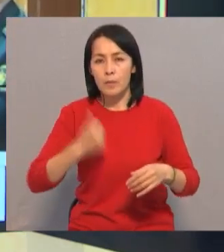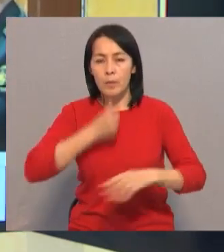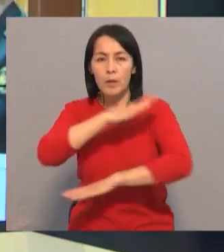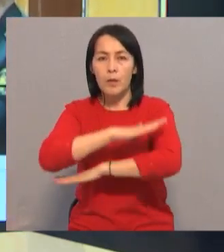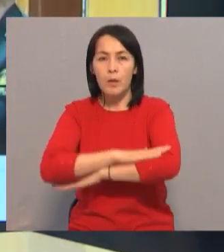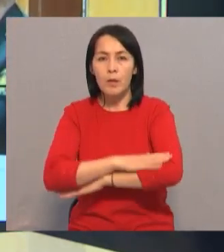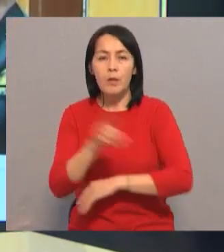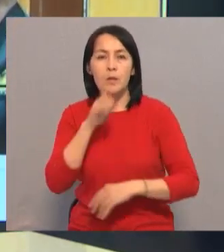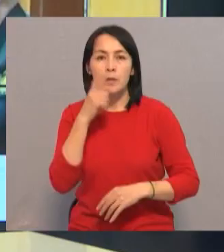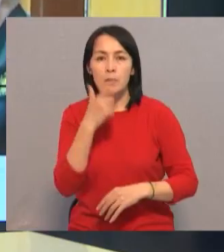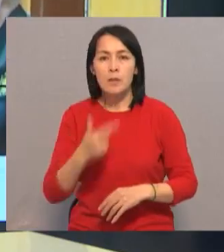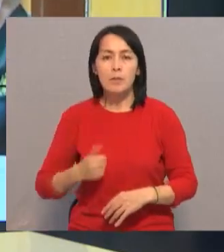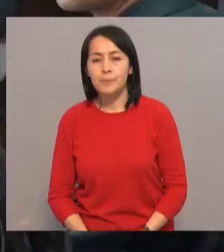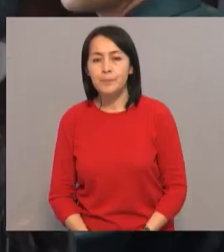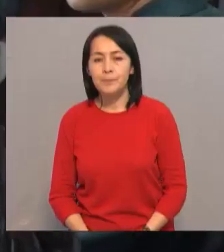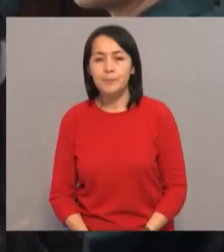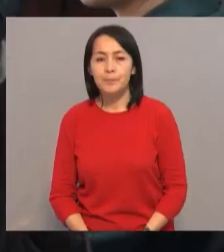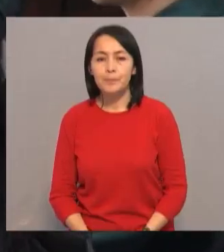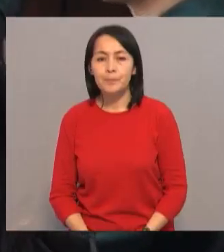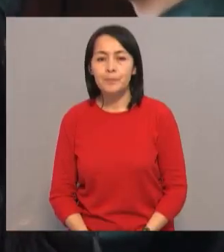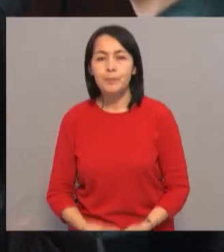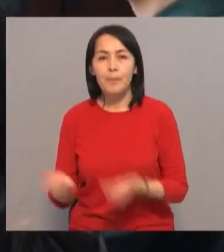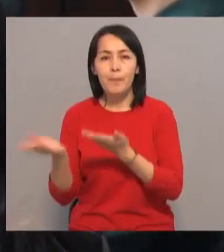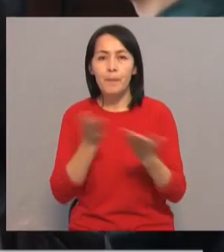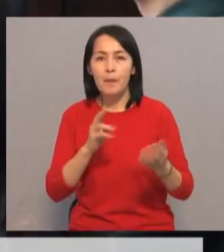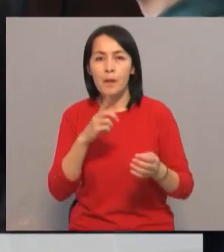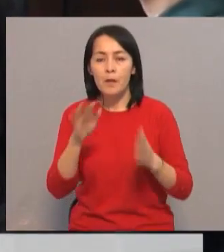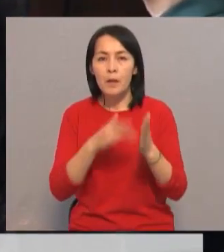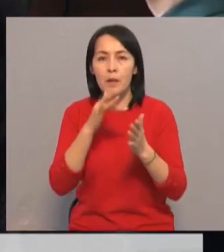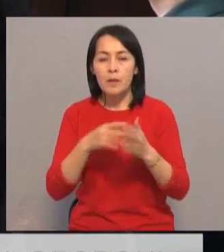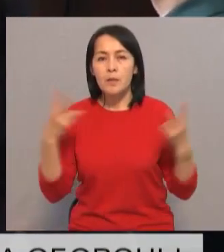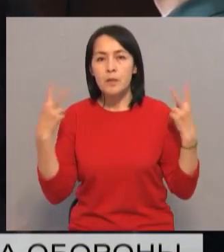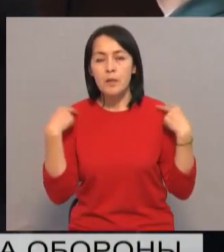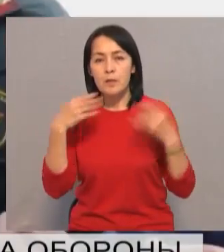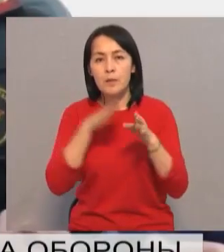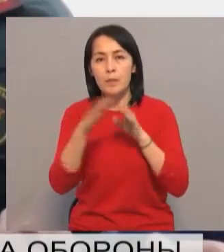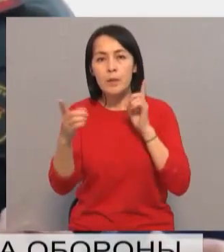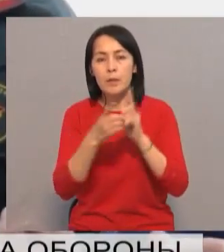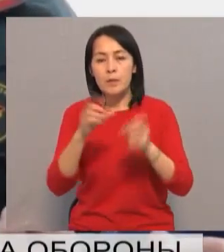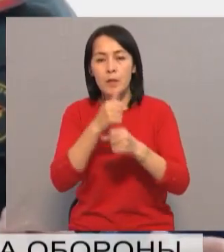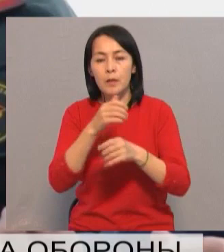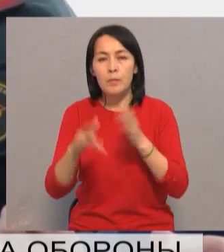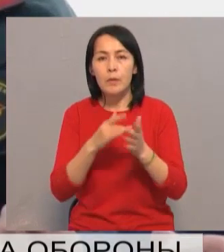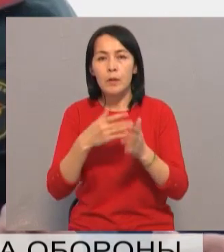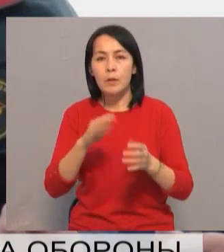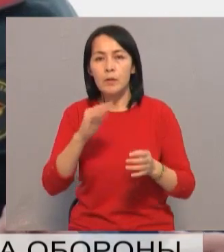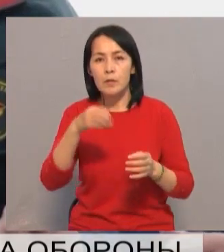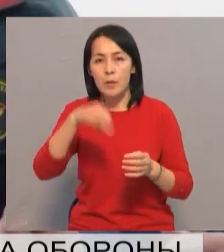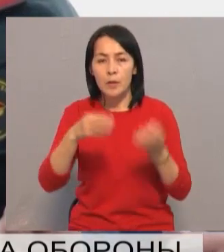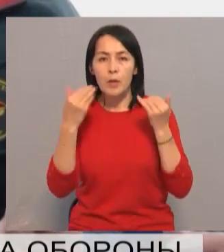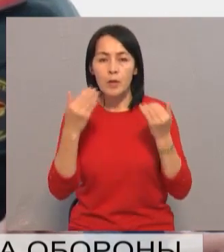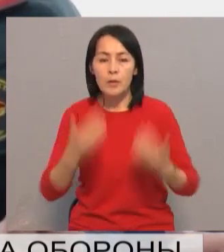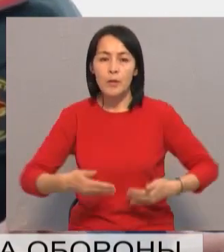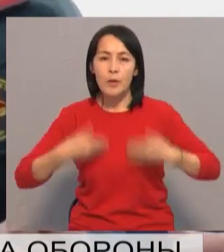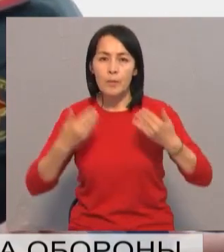классов «Жасарбас». Прибывшие в Кентау столичные офицеры провели встречу с акимом города Жандосом Тасовым.